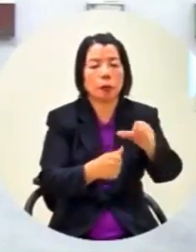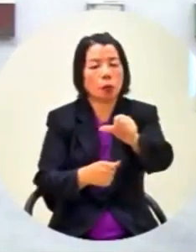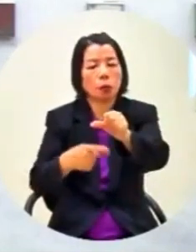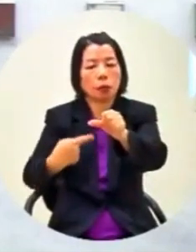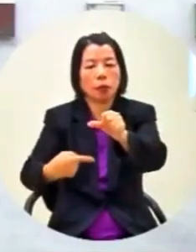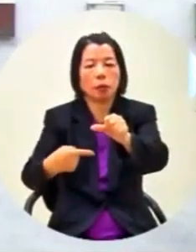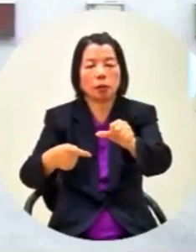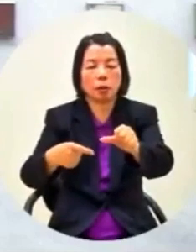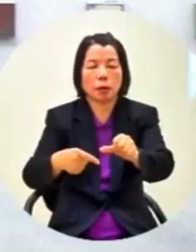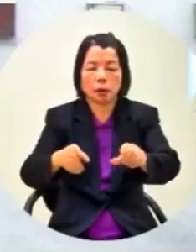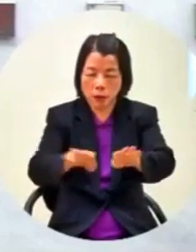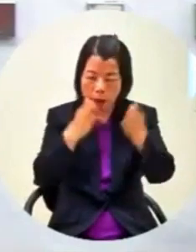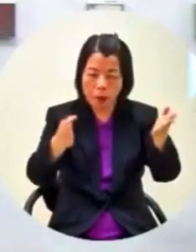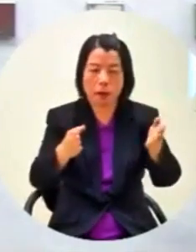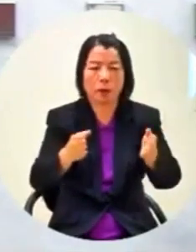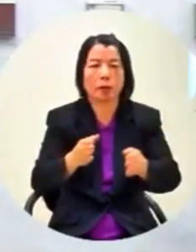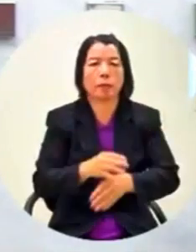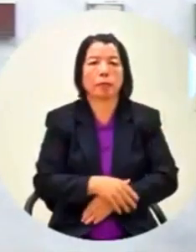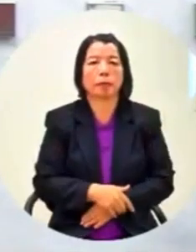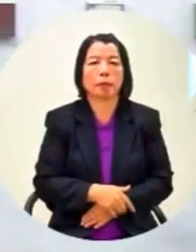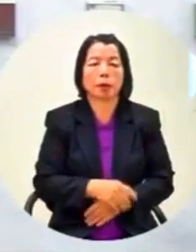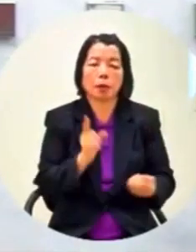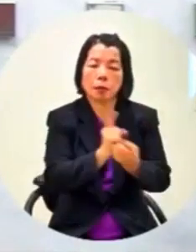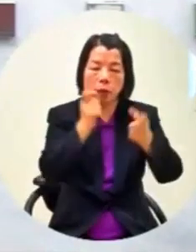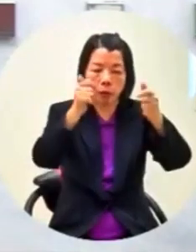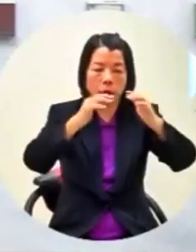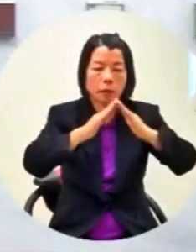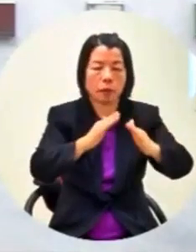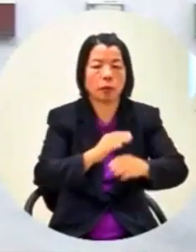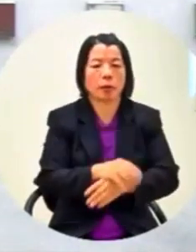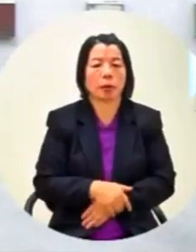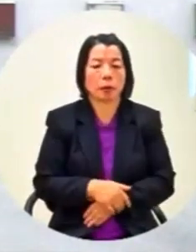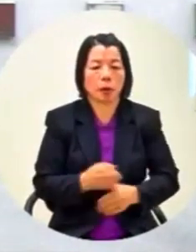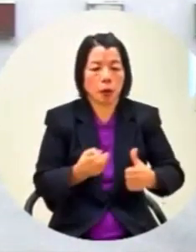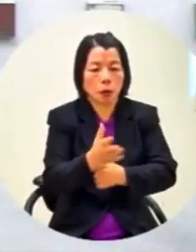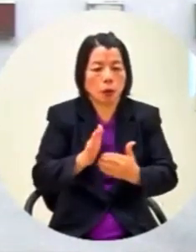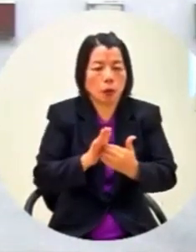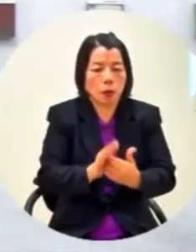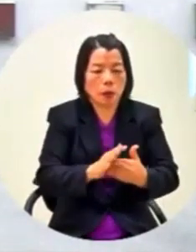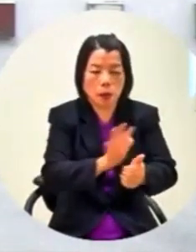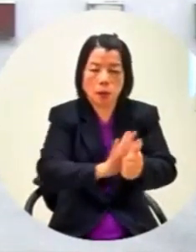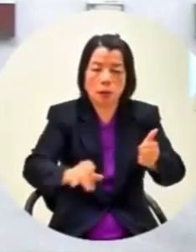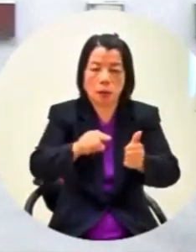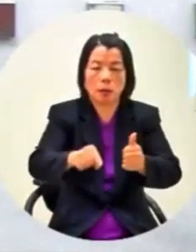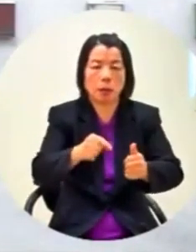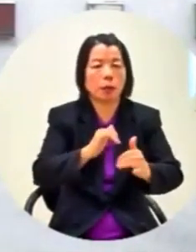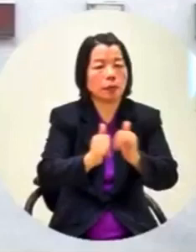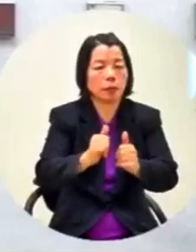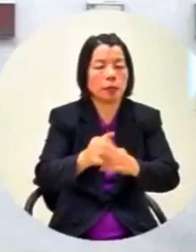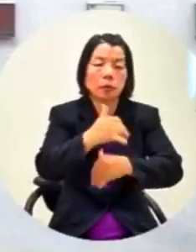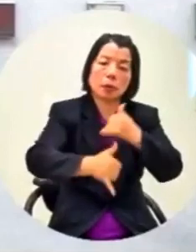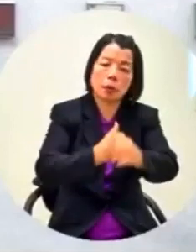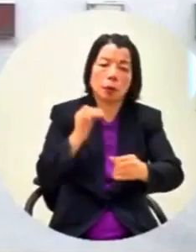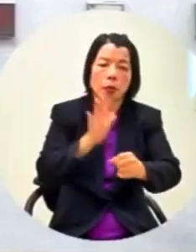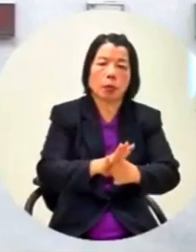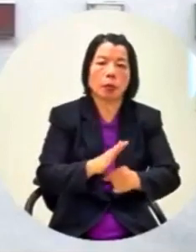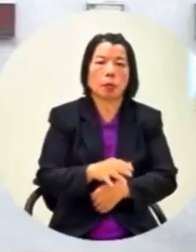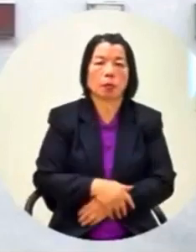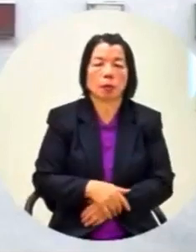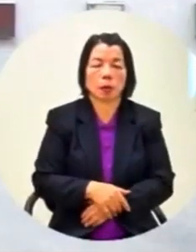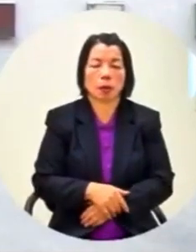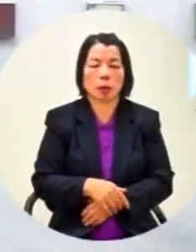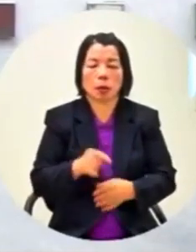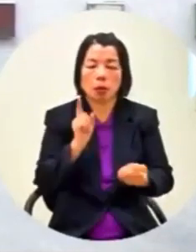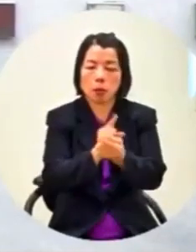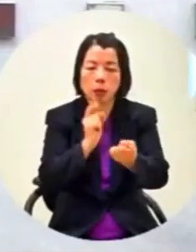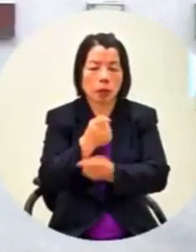正式实施。对高雄市受疫情影响市民实施生活补助以及津贴等相